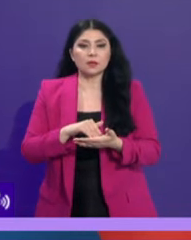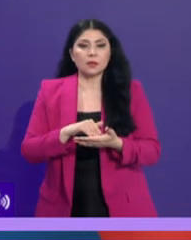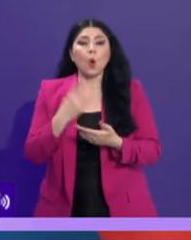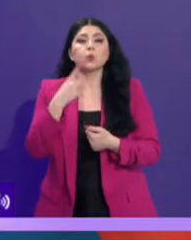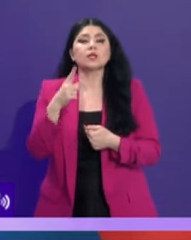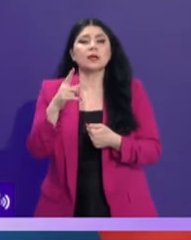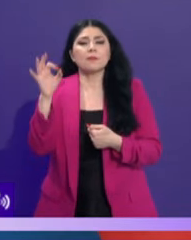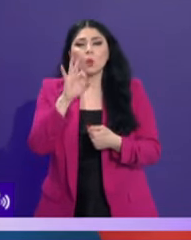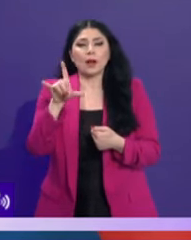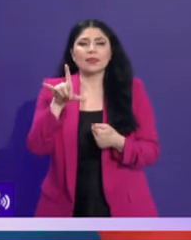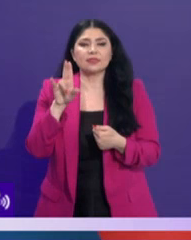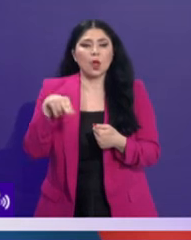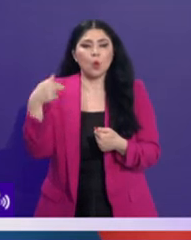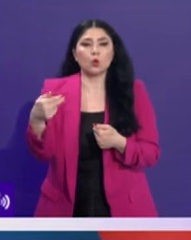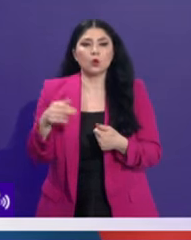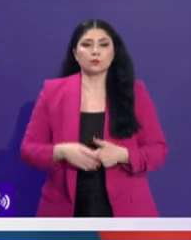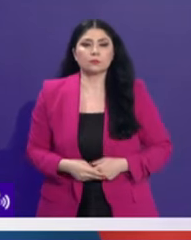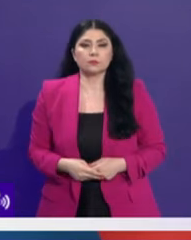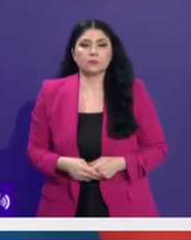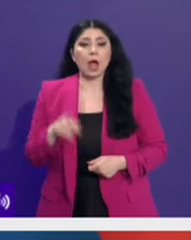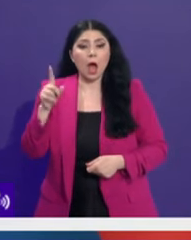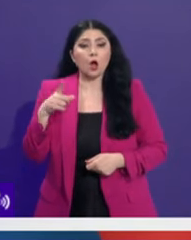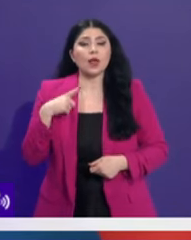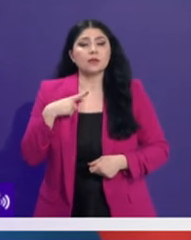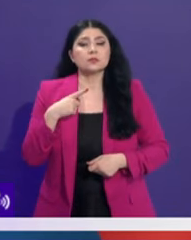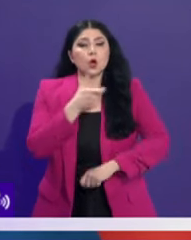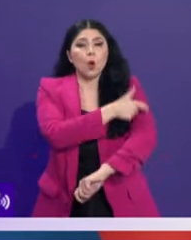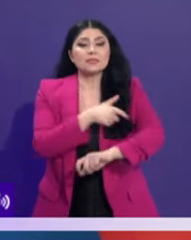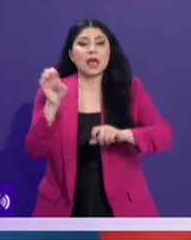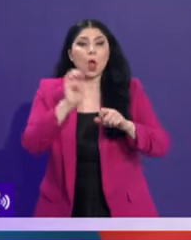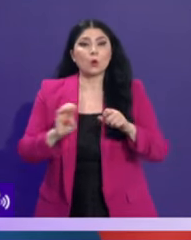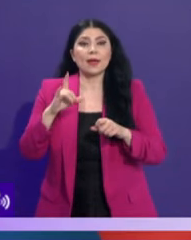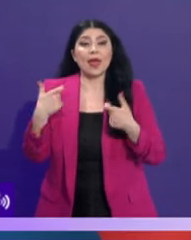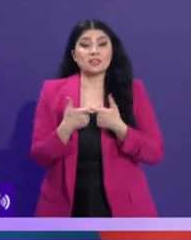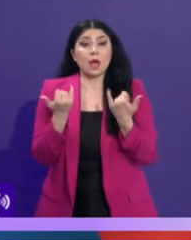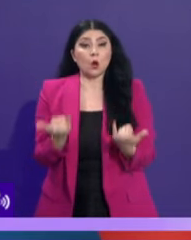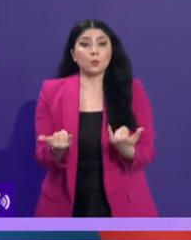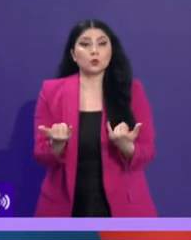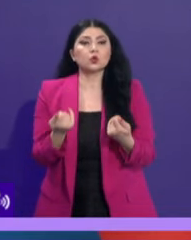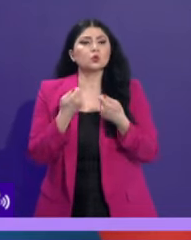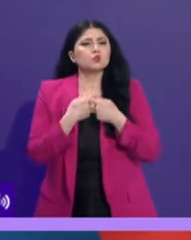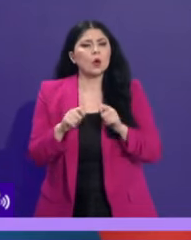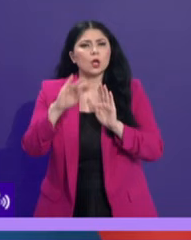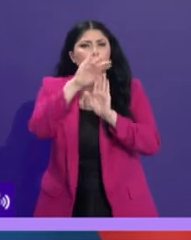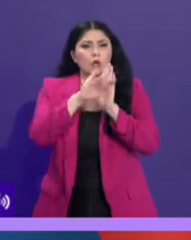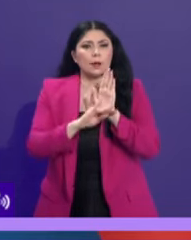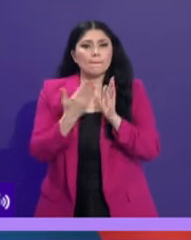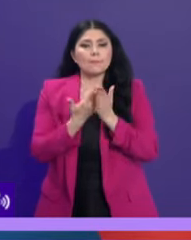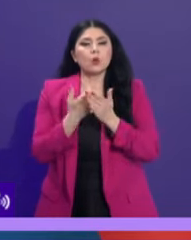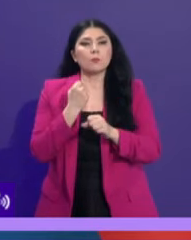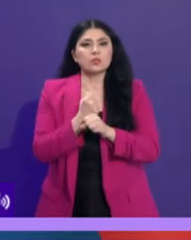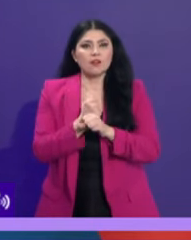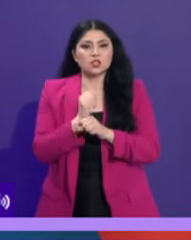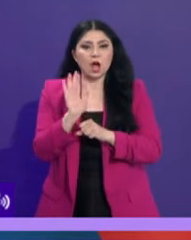100 de milioane de euro. Avem deja acordul Comisiei Europene. Există acum toate condițiile ca Tarom să ia măsurile